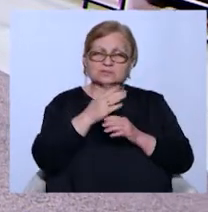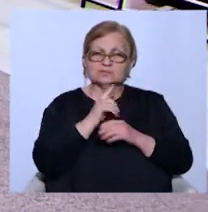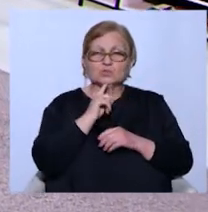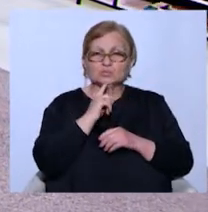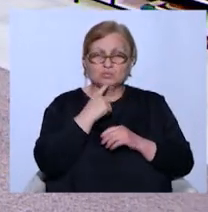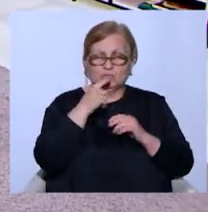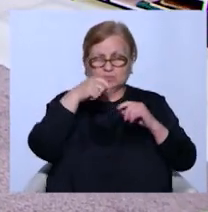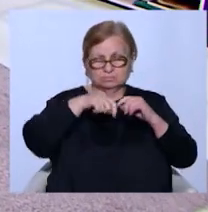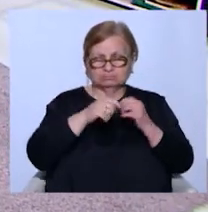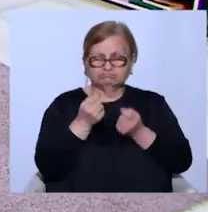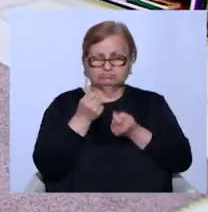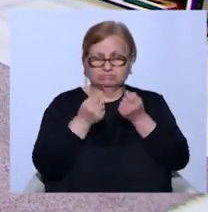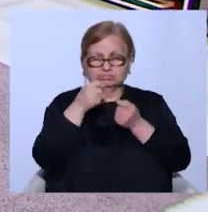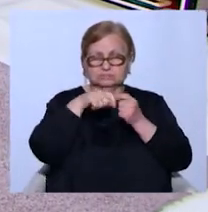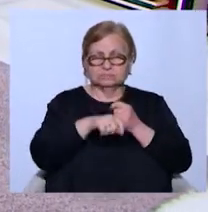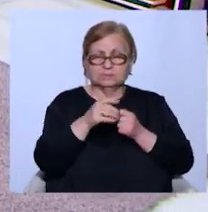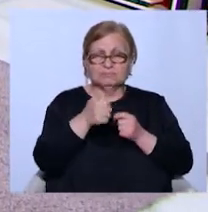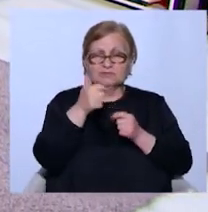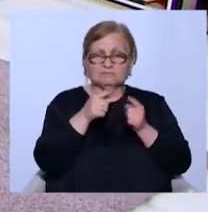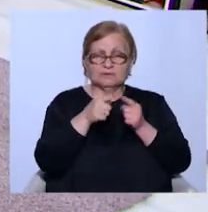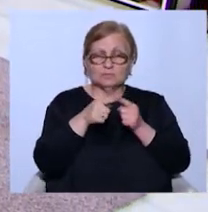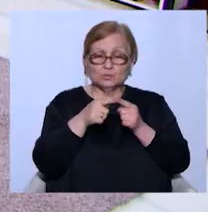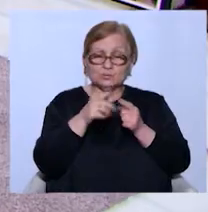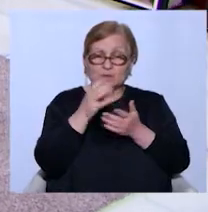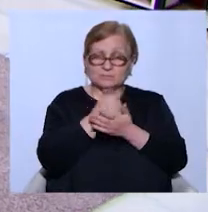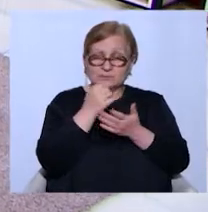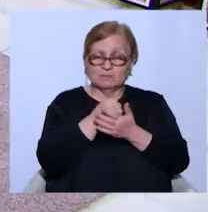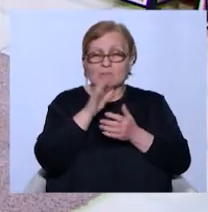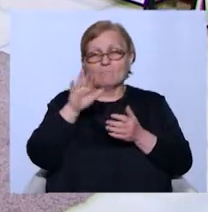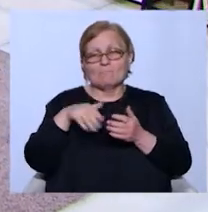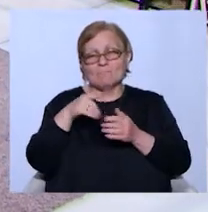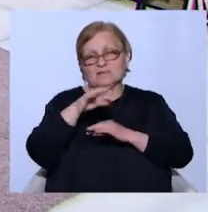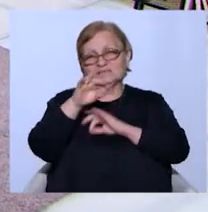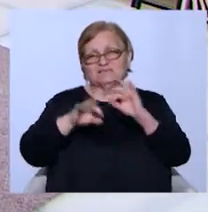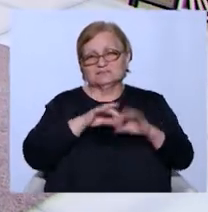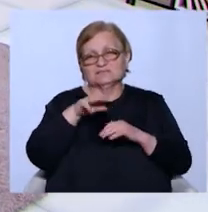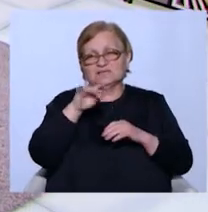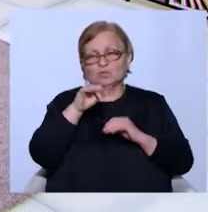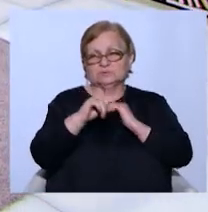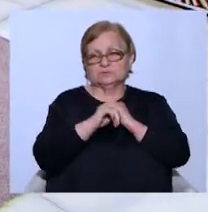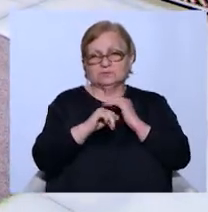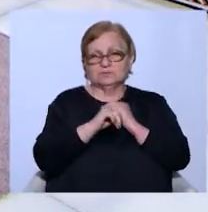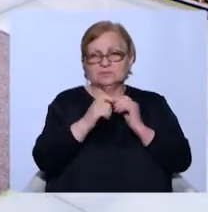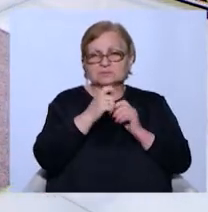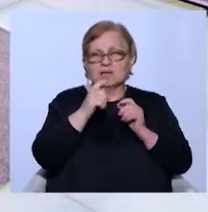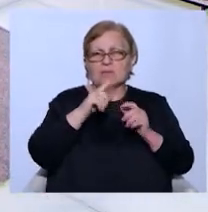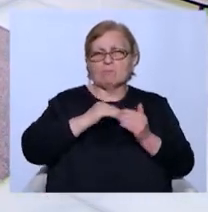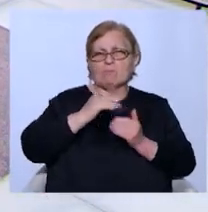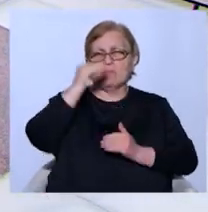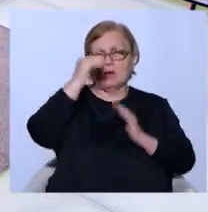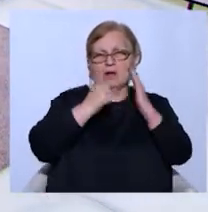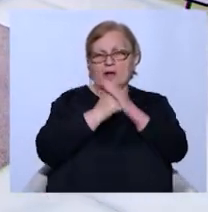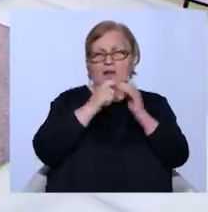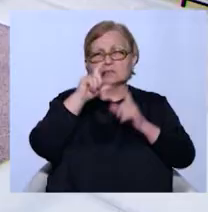ხელსაწყო, რომელთაც ჯერ ხდება კუთხეების დადგენა და მერე უკვე ტრიგონომეტრიის დახმარებით ხდება ესეთი ძალიან მაღალი მწვერვალების